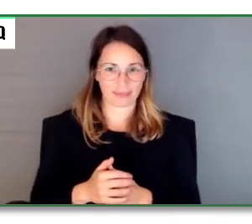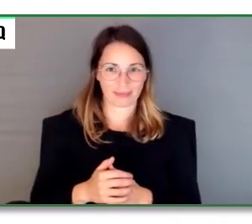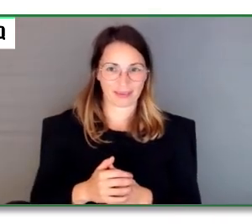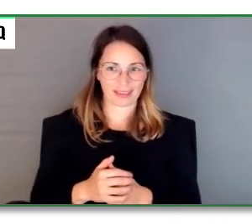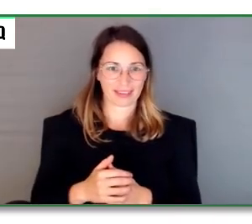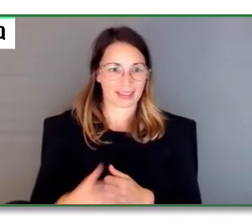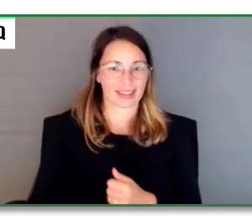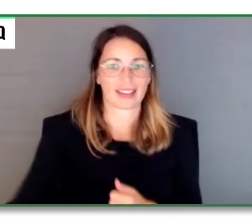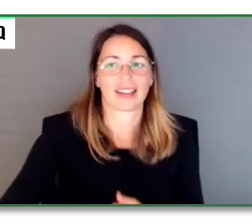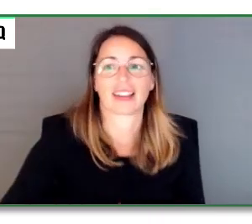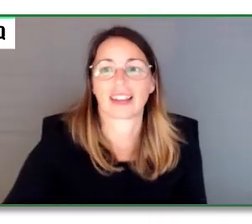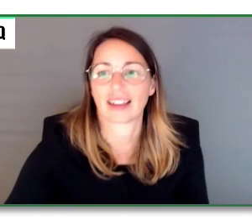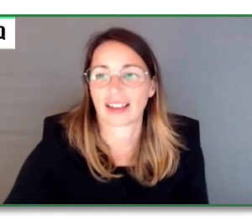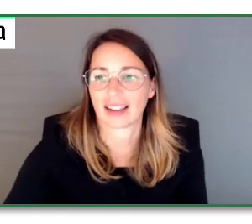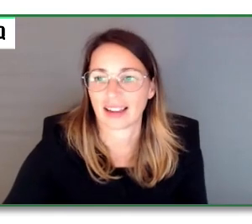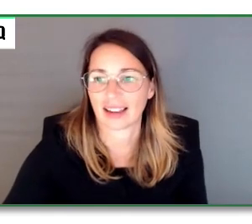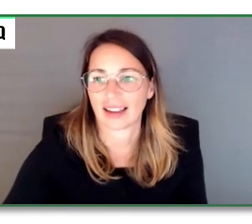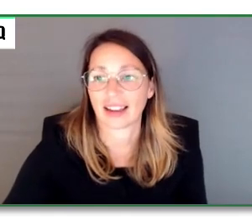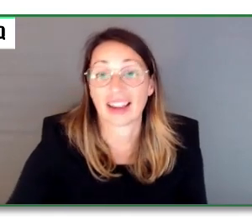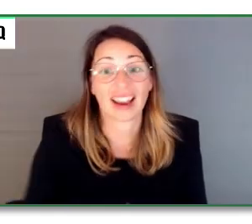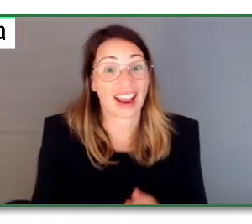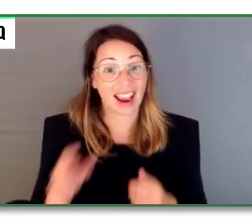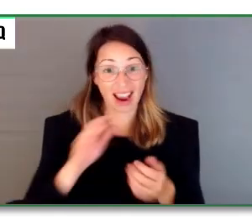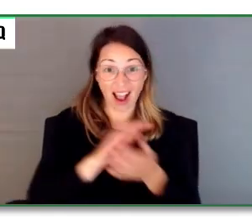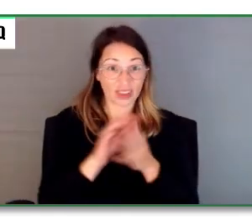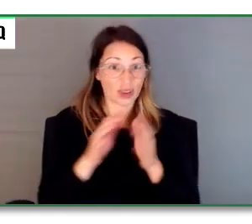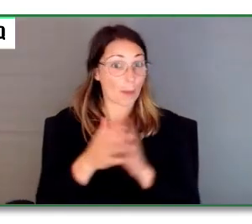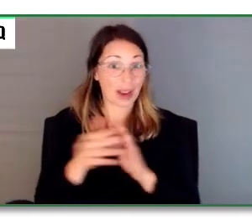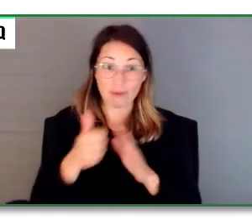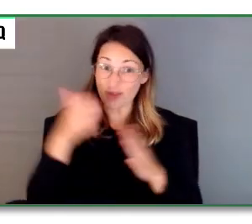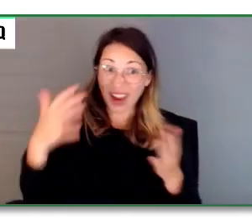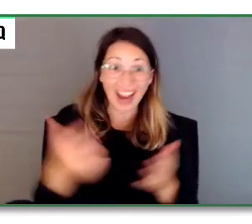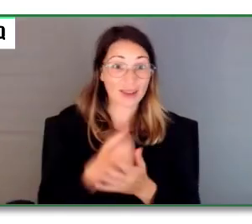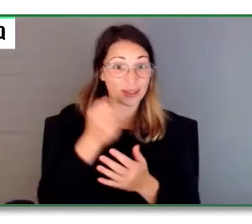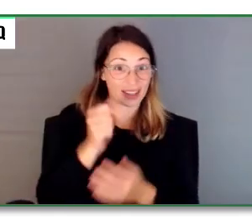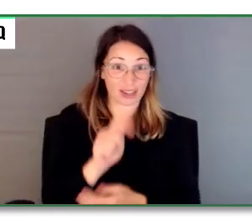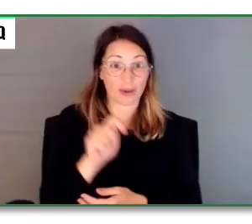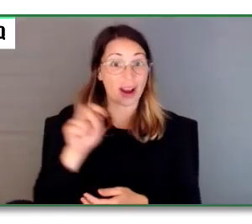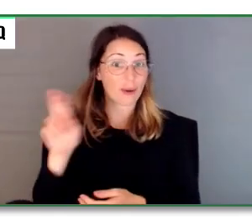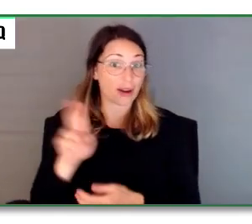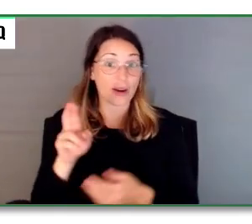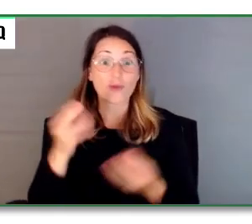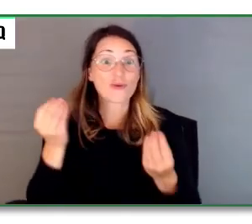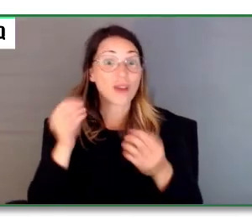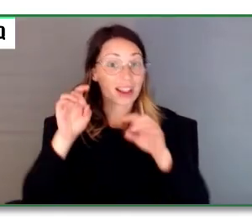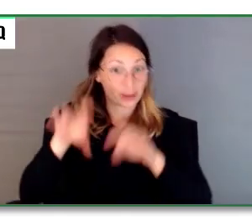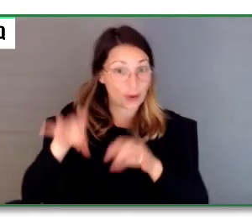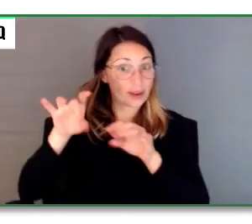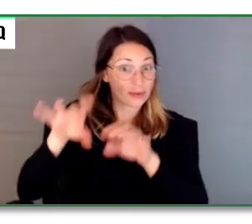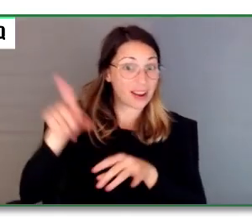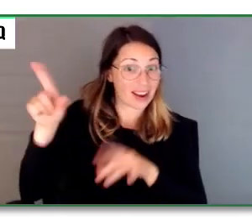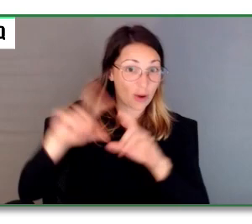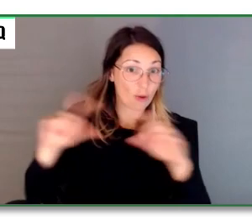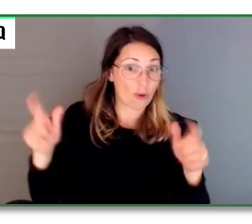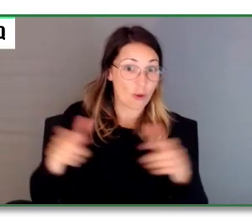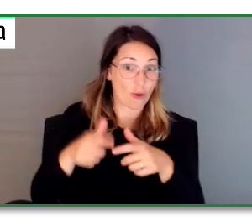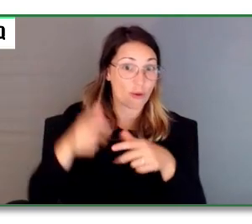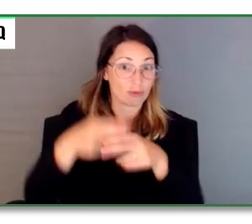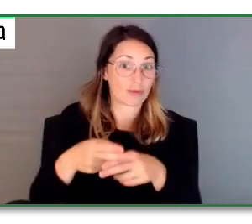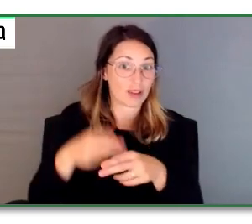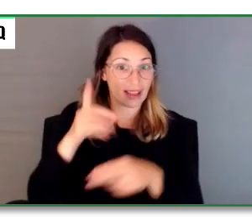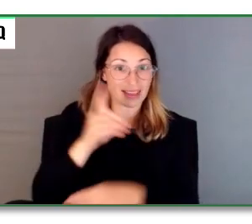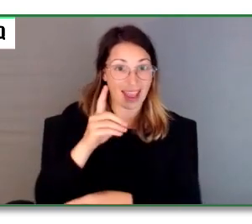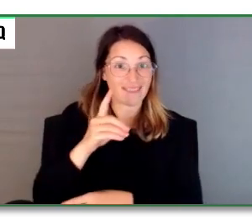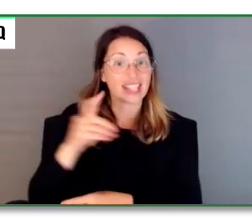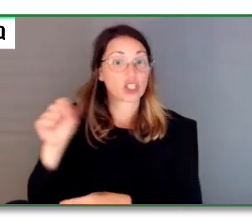Une des entreprises les plus réussies avec le Trail Rider, c'était en Australie où un type qui s'appelle David Stratton, qui a